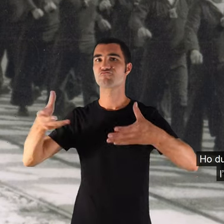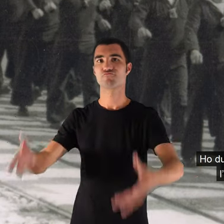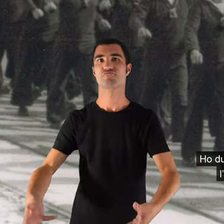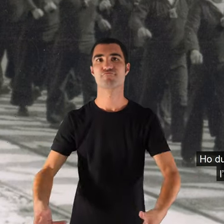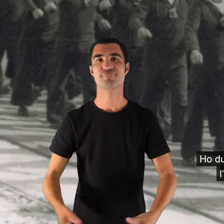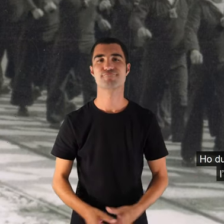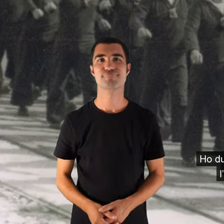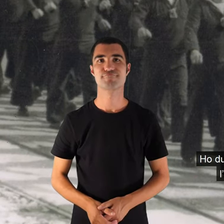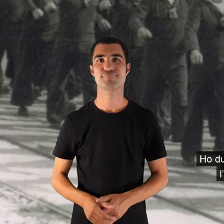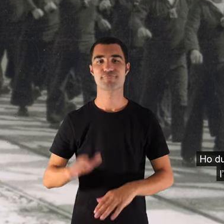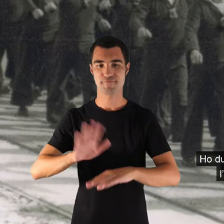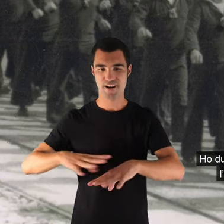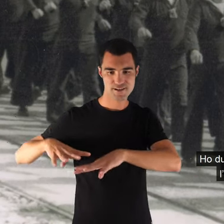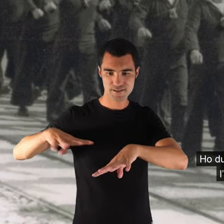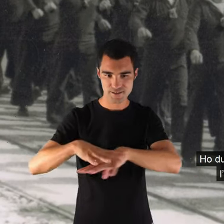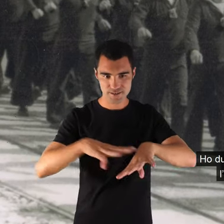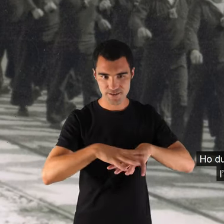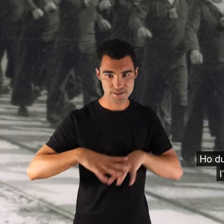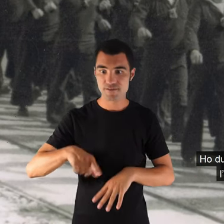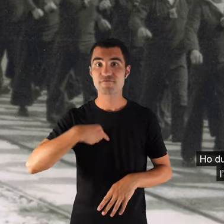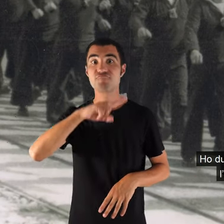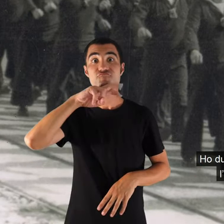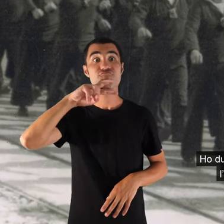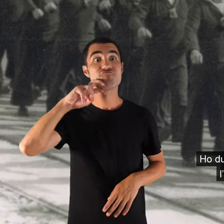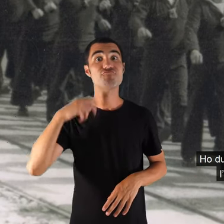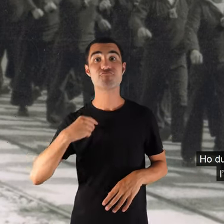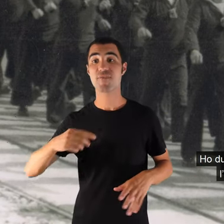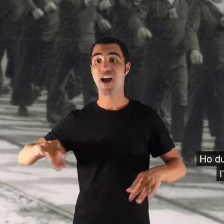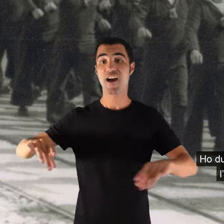duen severo perquè aquelles xarxes et sonava damunt l'aigua.